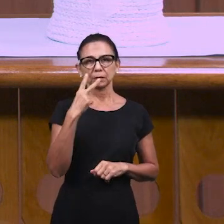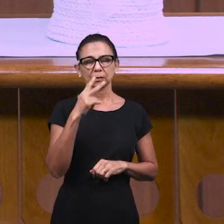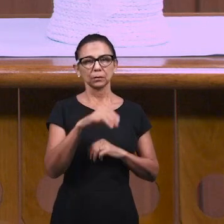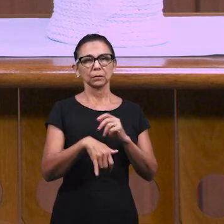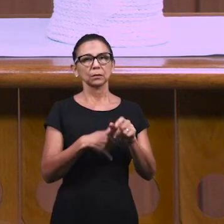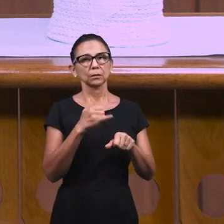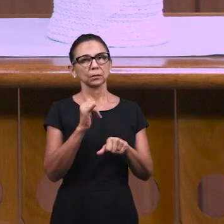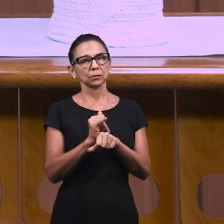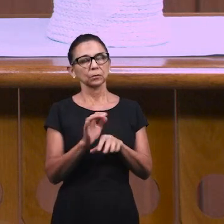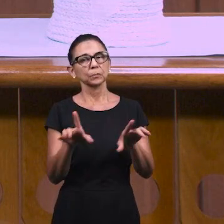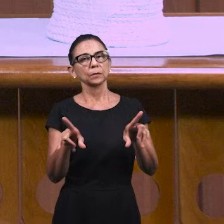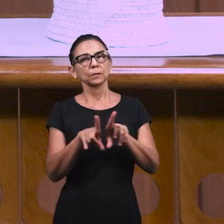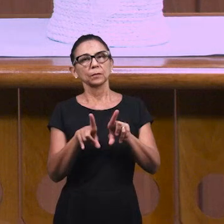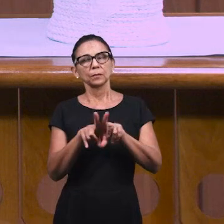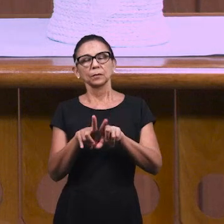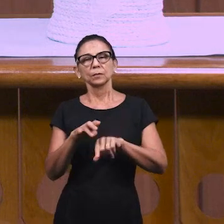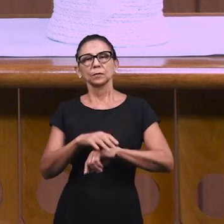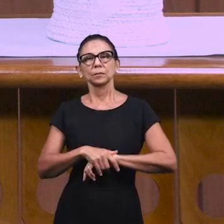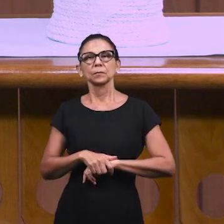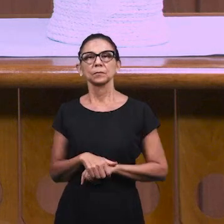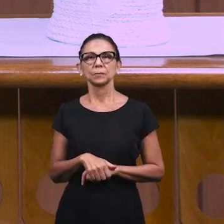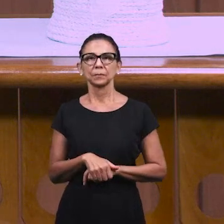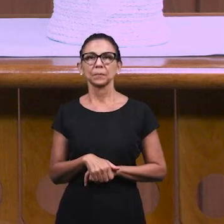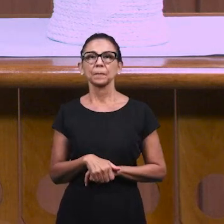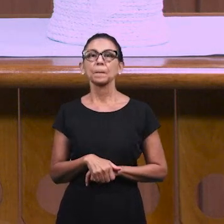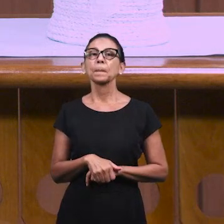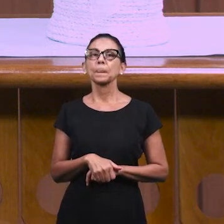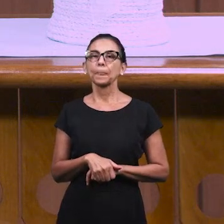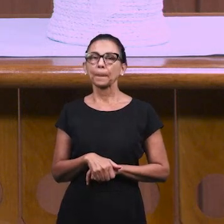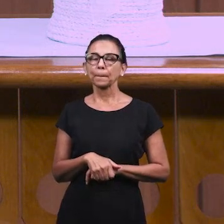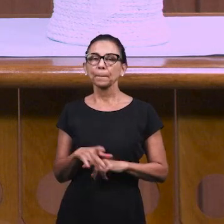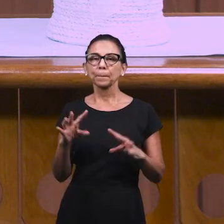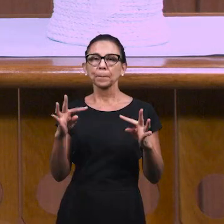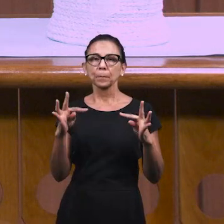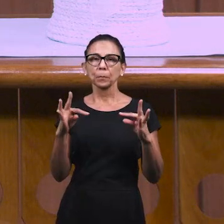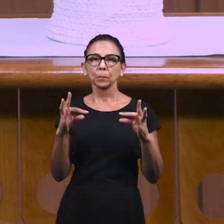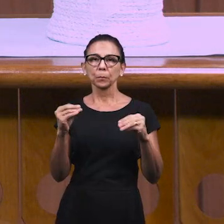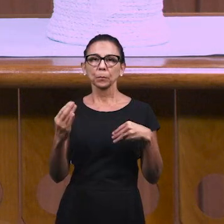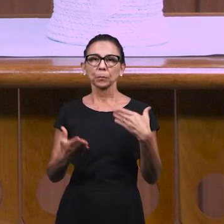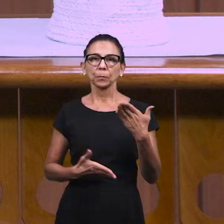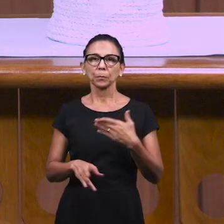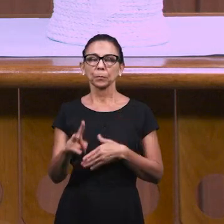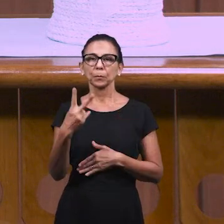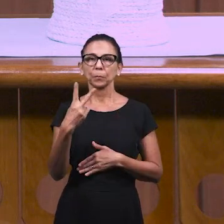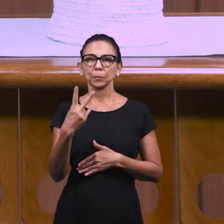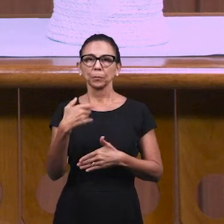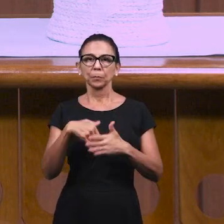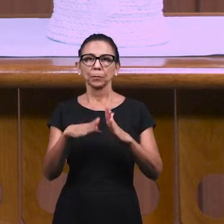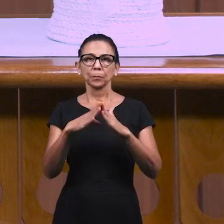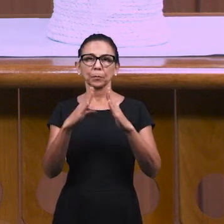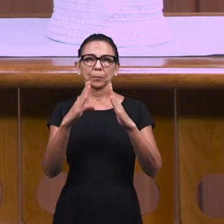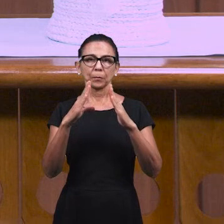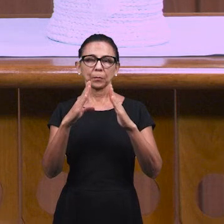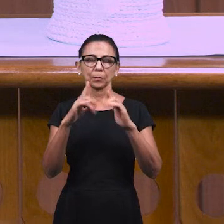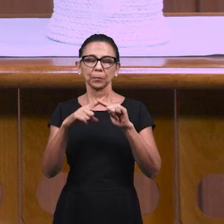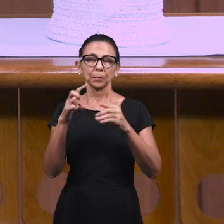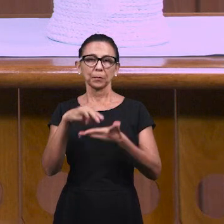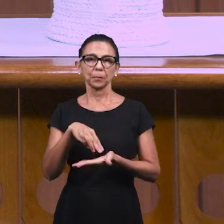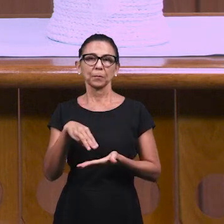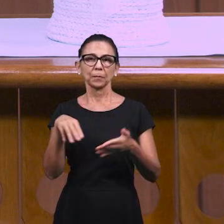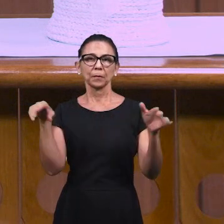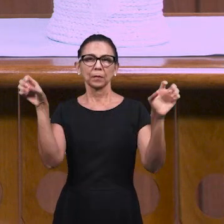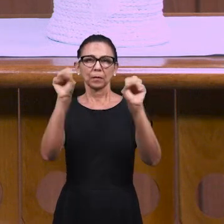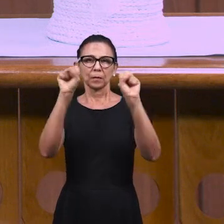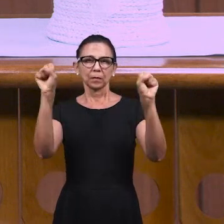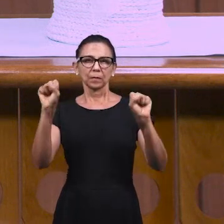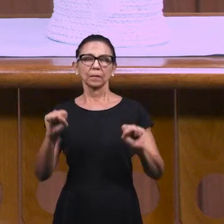vous assistez par YouTube, sera aussi assisté par nos frères et sœurs dans les temples de l'Église chrétienne Maranatha. Nous avons un système